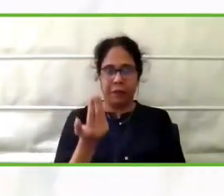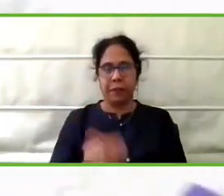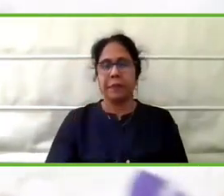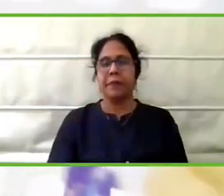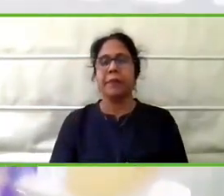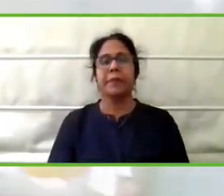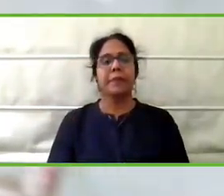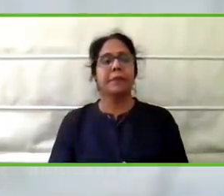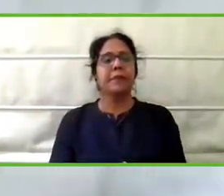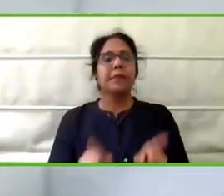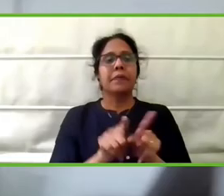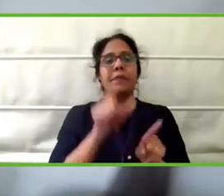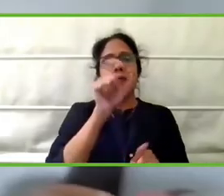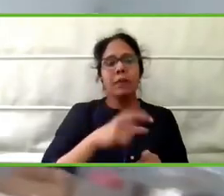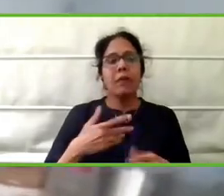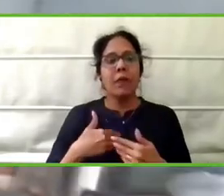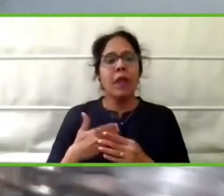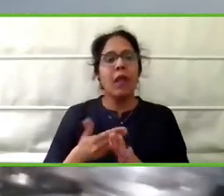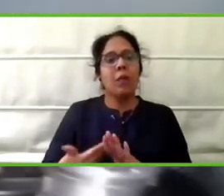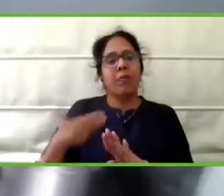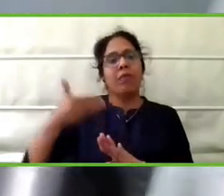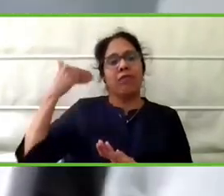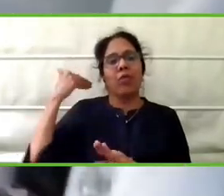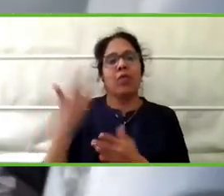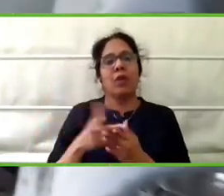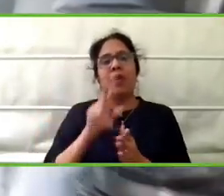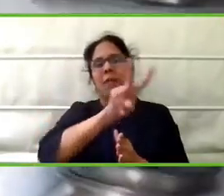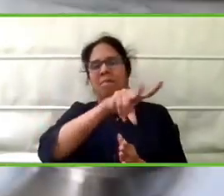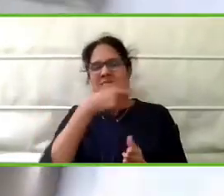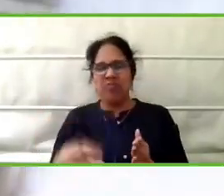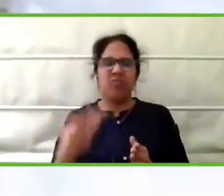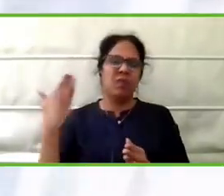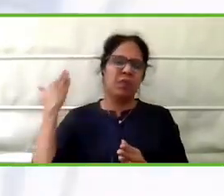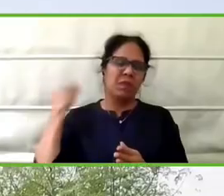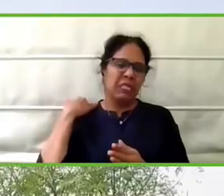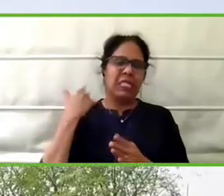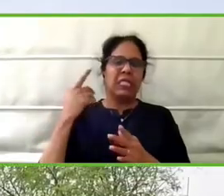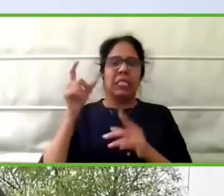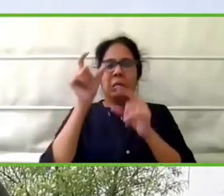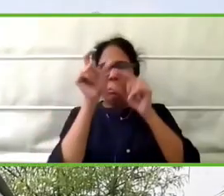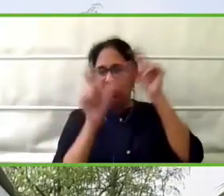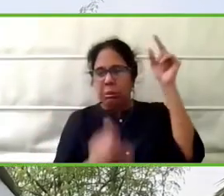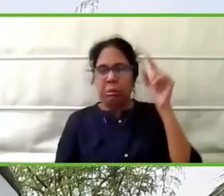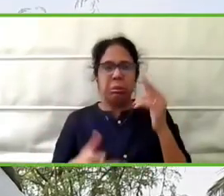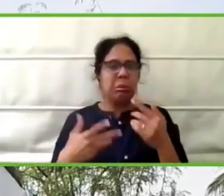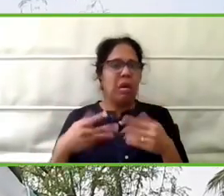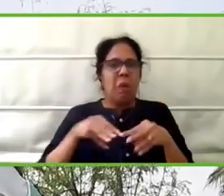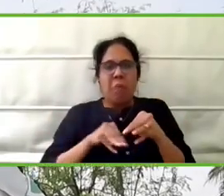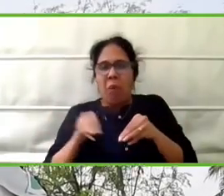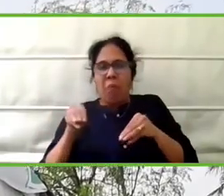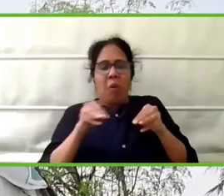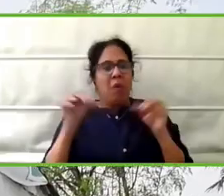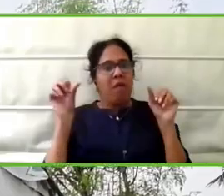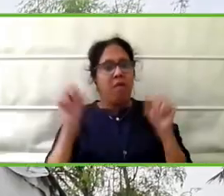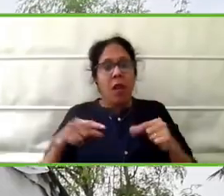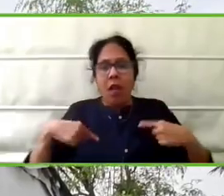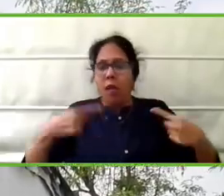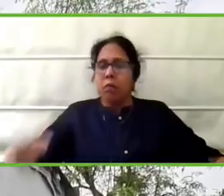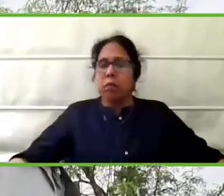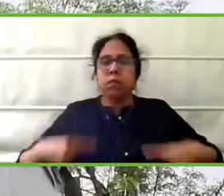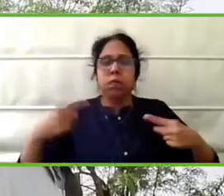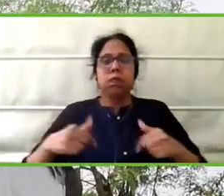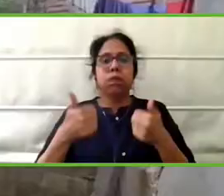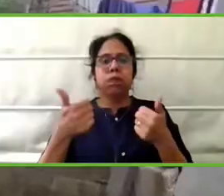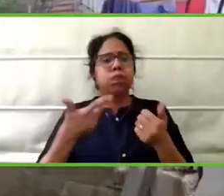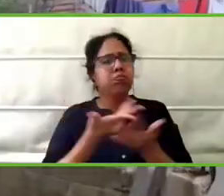मेरा 2011 में दोस्त के कंधे पर से गिरने के कारण मेरा शरीर पैरालिसिस हो गया था। इस व्हीलचेयर प्रयोग करने के बाद आसानी से हम कहीं